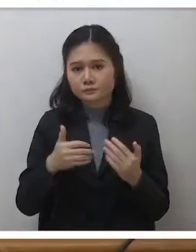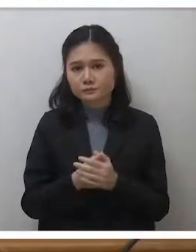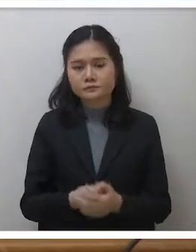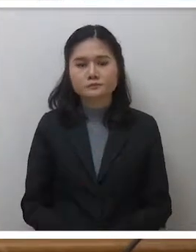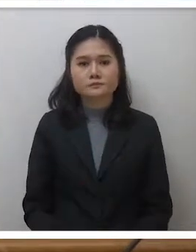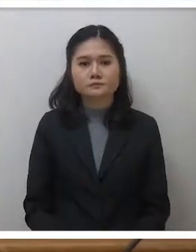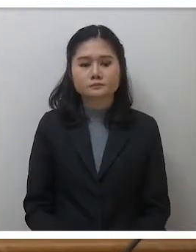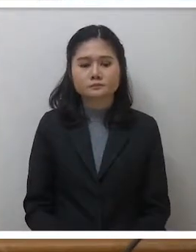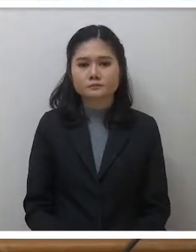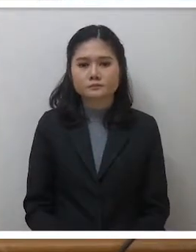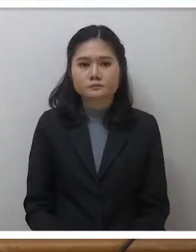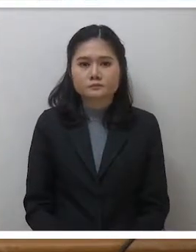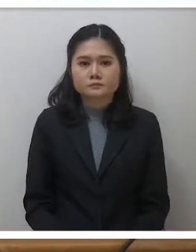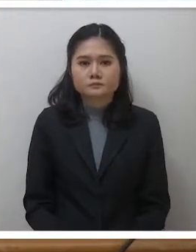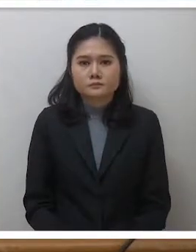ะไล่ลงจากสีเดิม